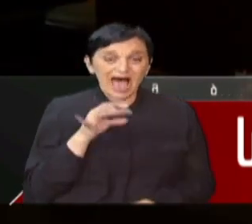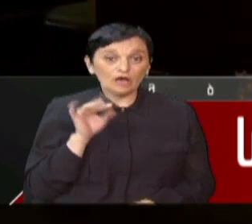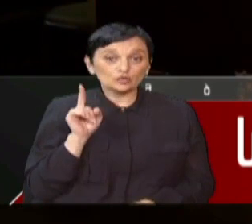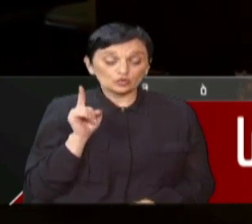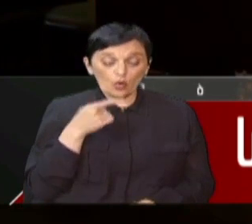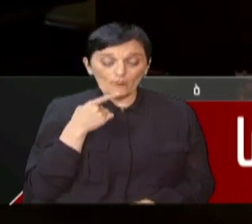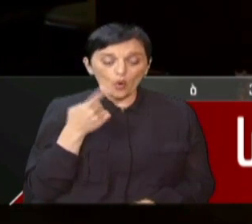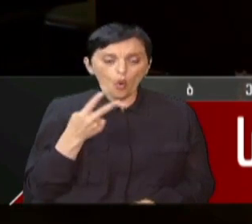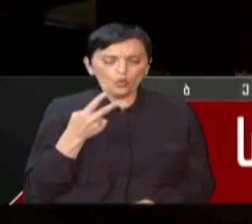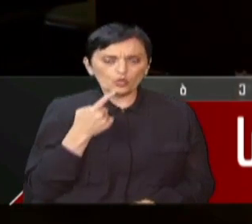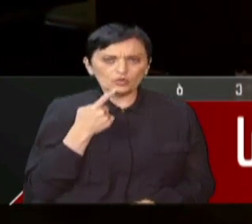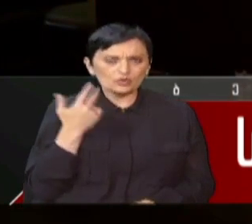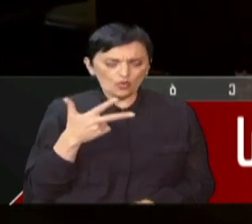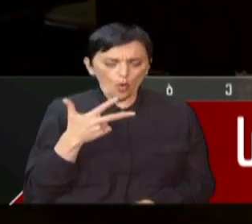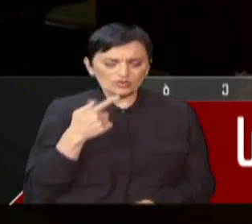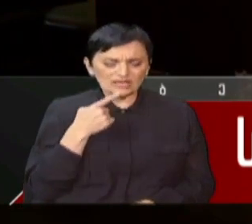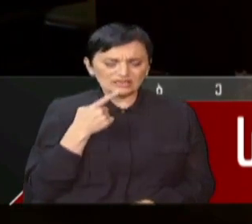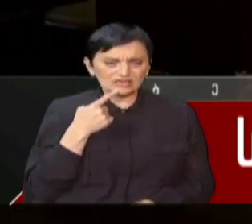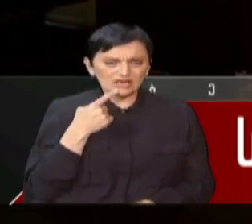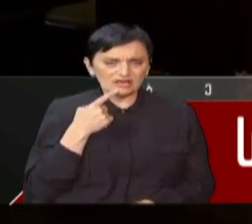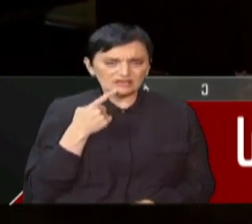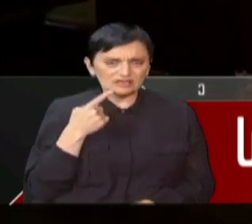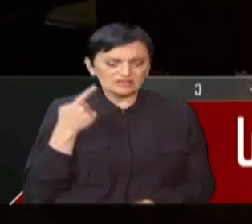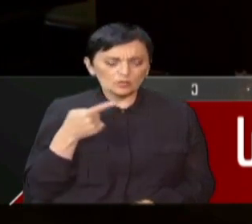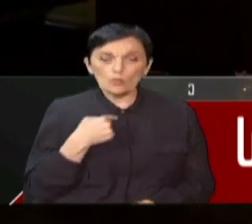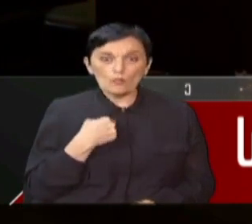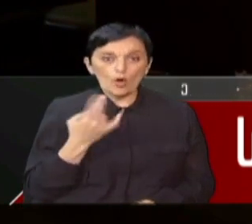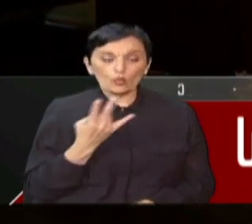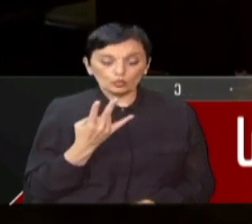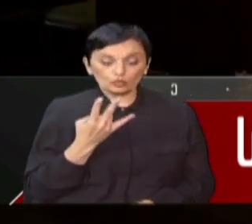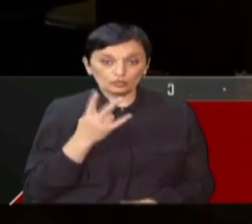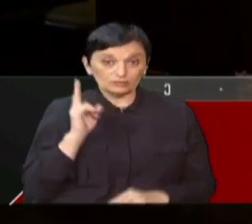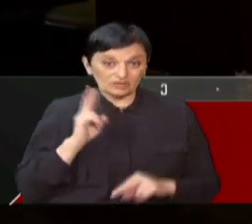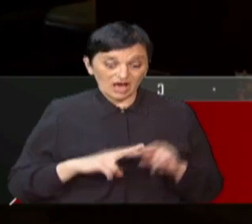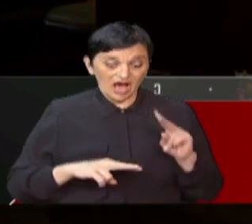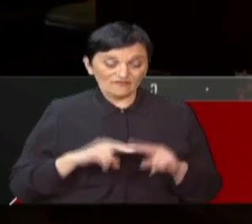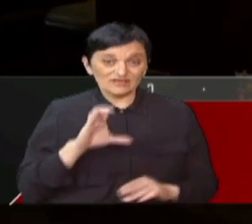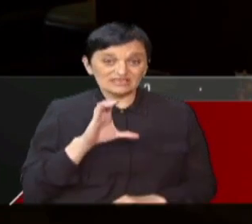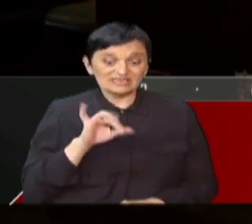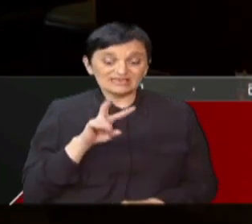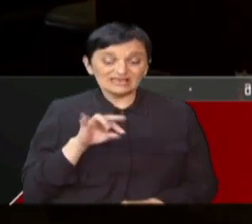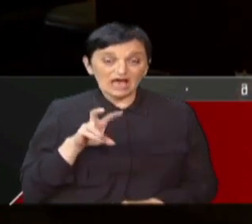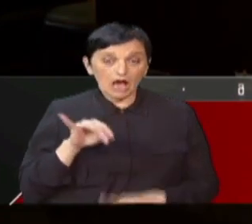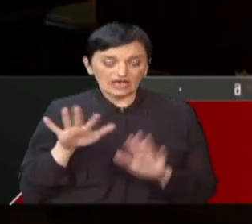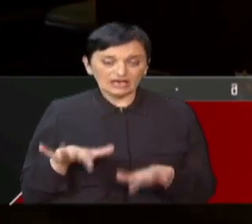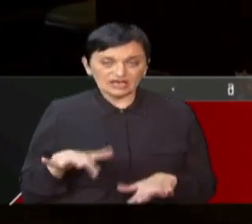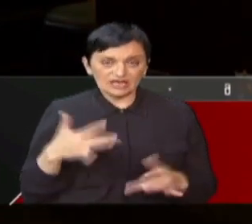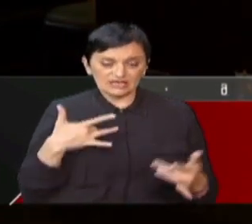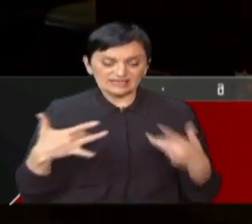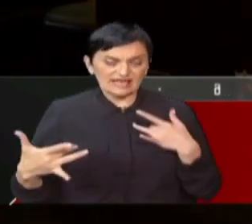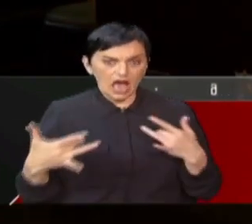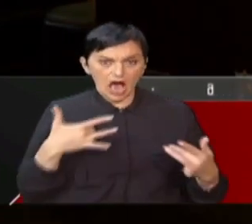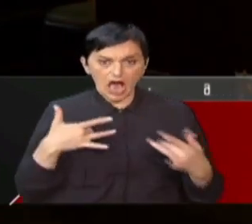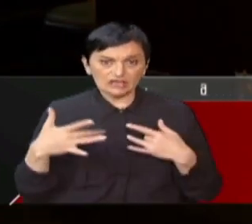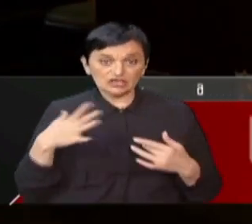20-იან წლებში, რომ 30-იან წლებში, რომ მე უნდა ავაშენო სიღნაღში თეატრი ისეთი, რასაც